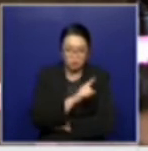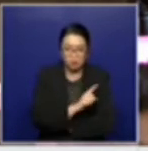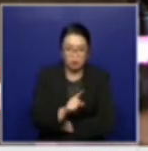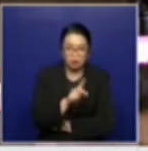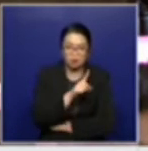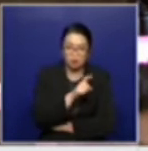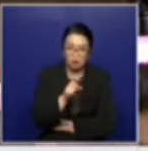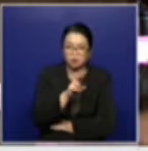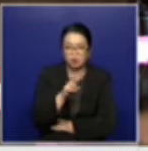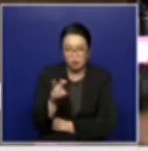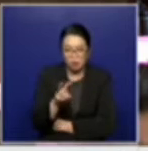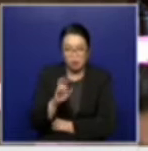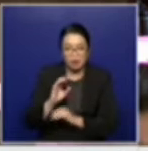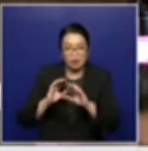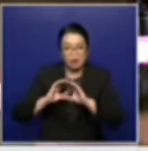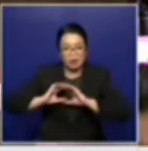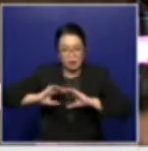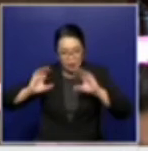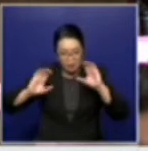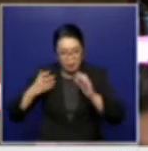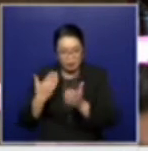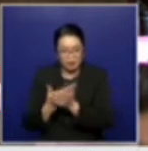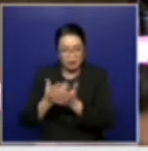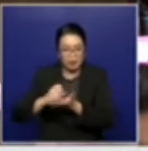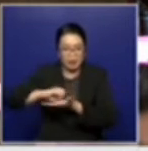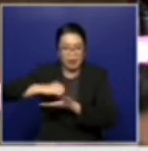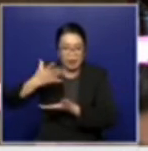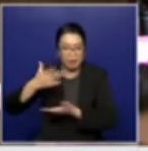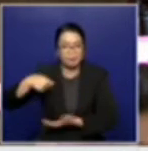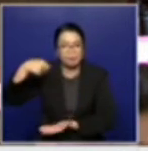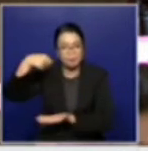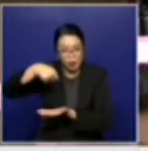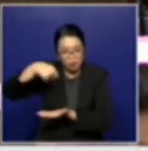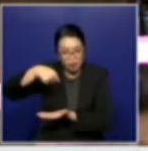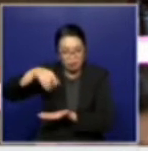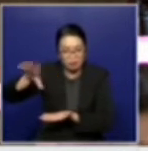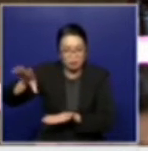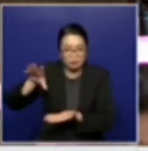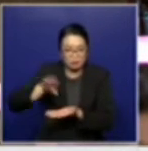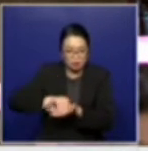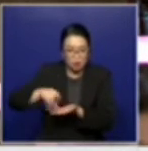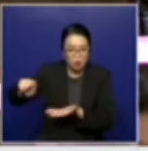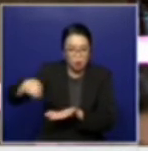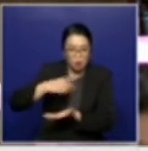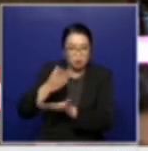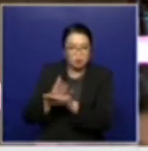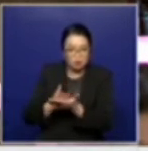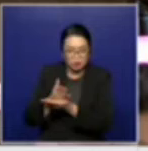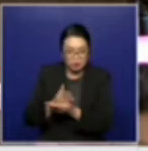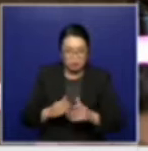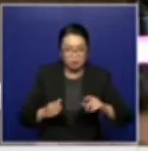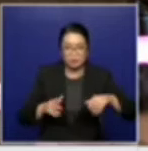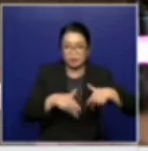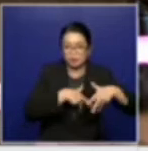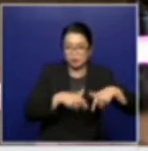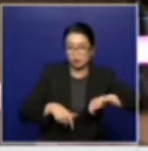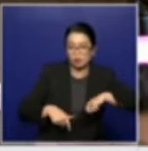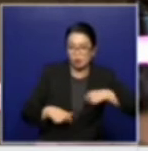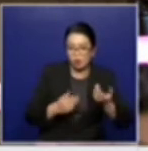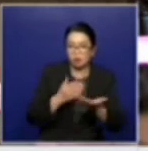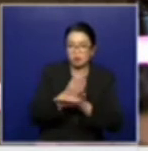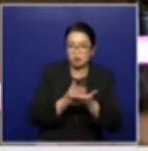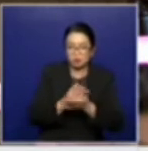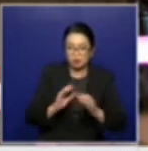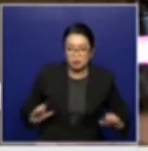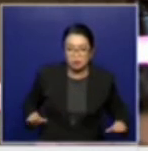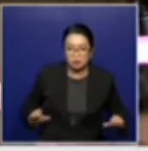าทโดยรัฐบาลจะเติมเงินผ่านแอปพลิเคชันเป๋าตังครึ่งหนึ่งและให้ประชาชนออกครึ่งหนึ่ง